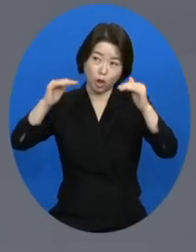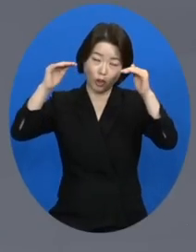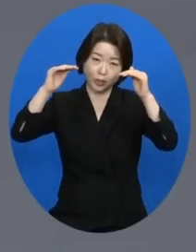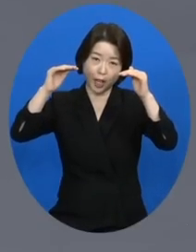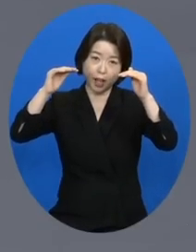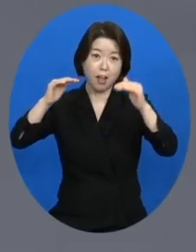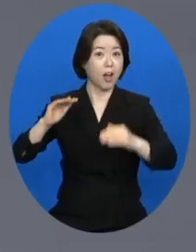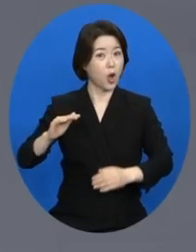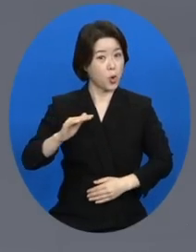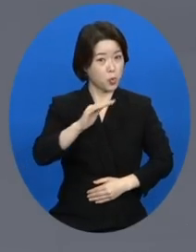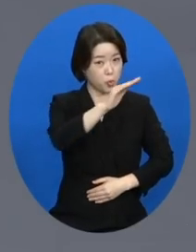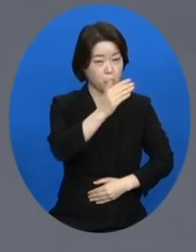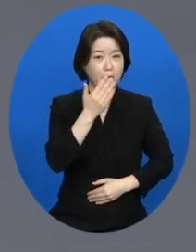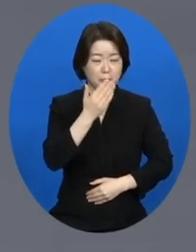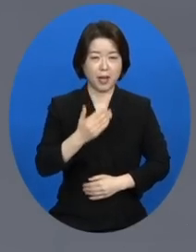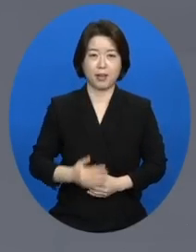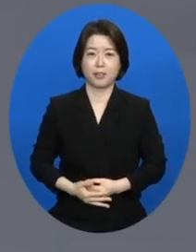수 있죠.